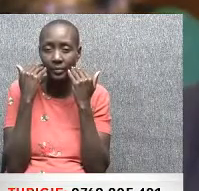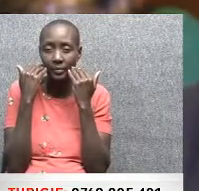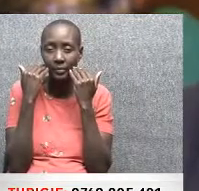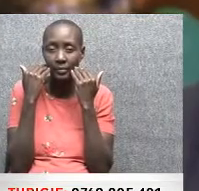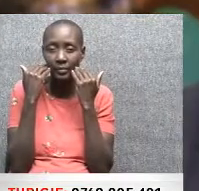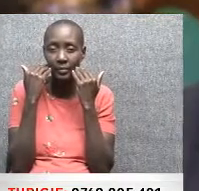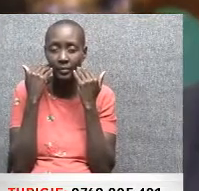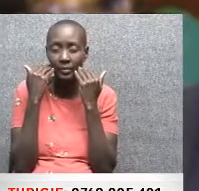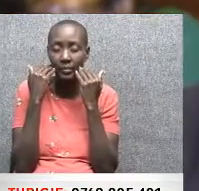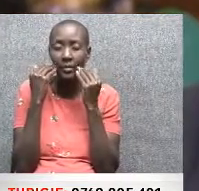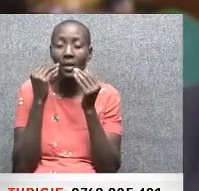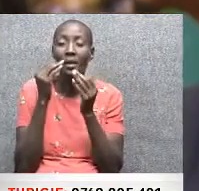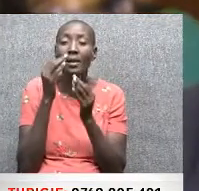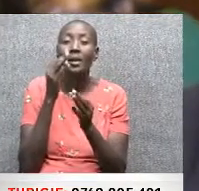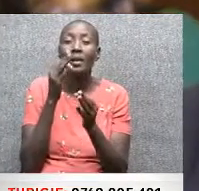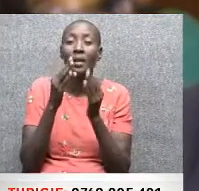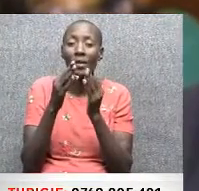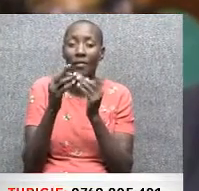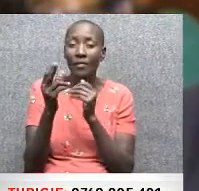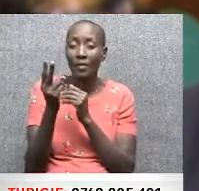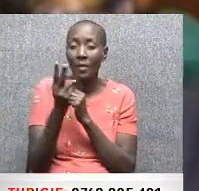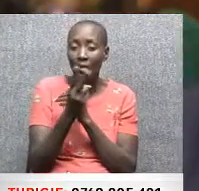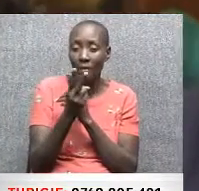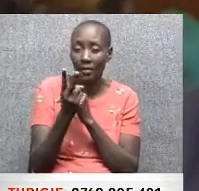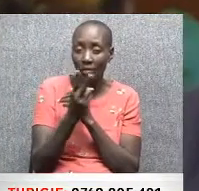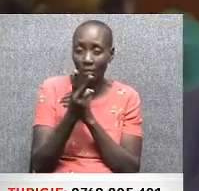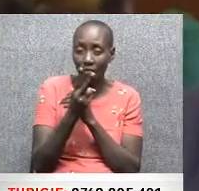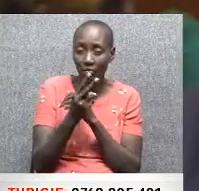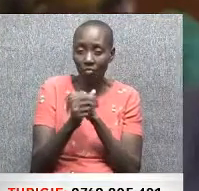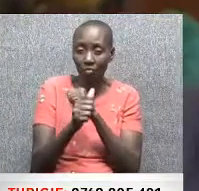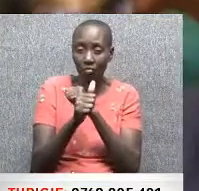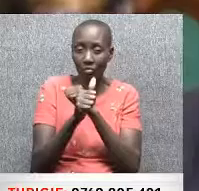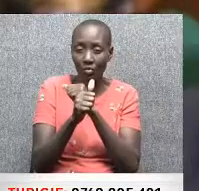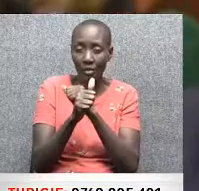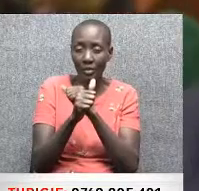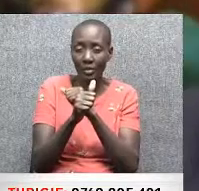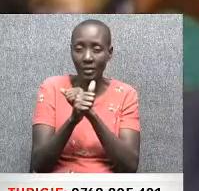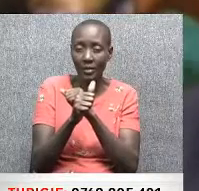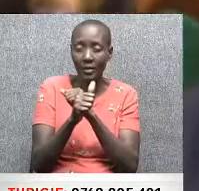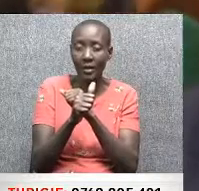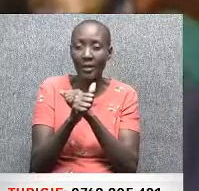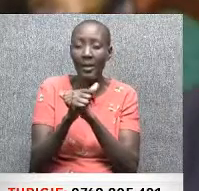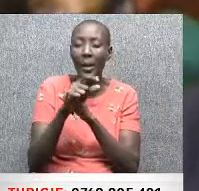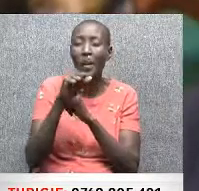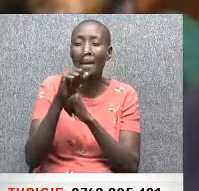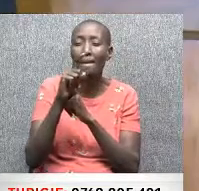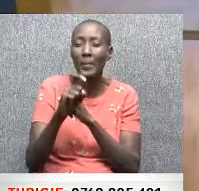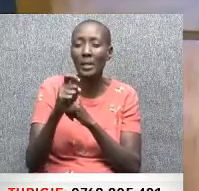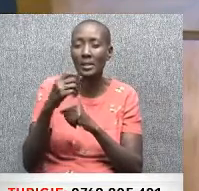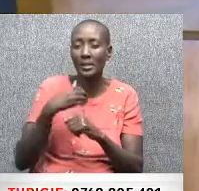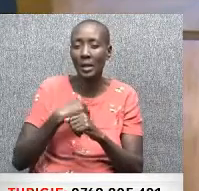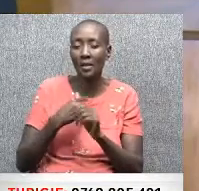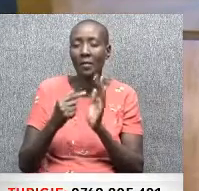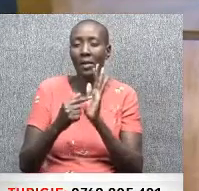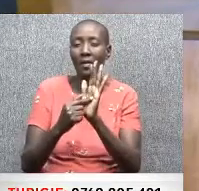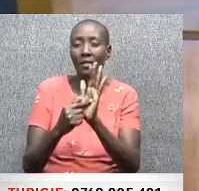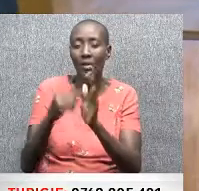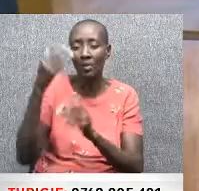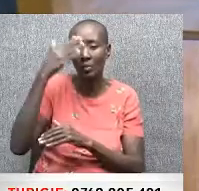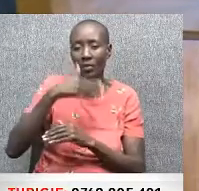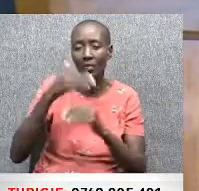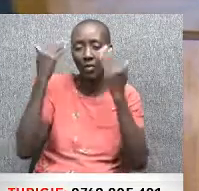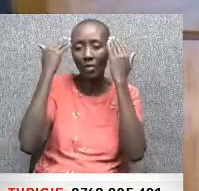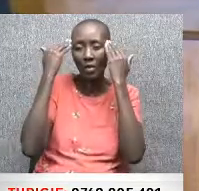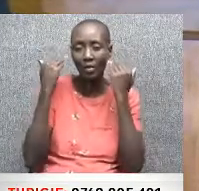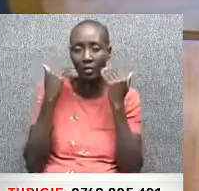Your Honor, if the accused persons were a flight risk, there should be material before the court. Hakimu Francis